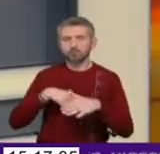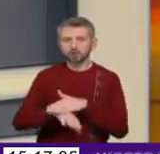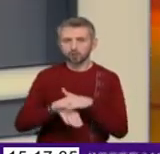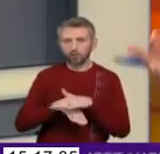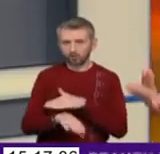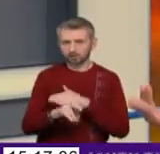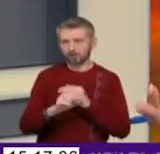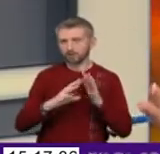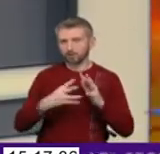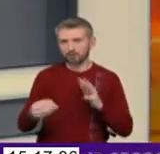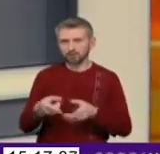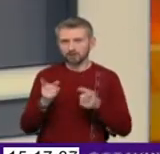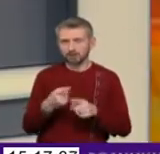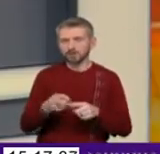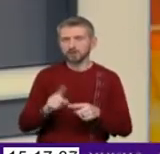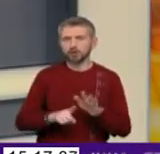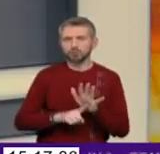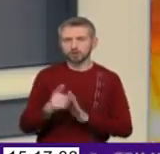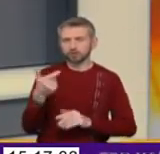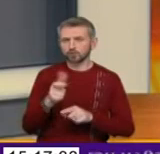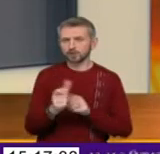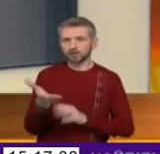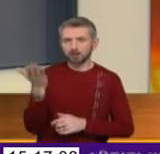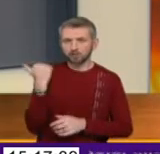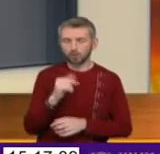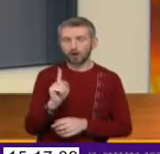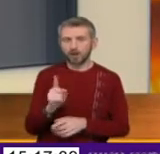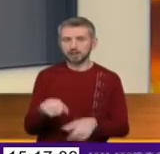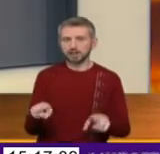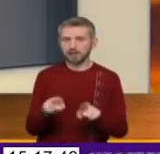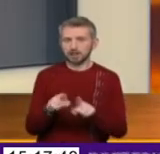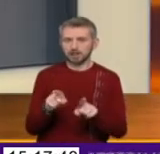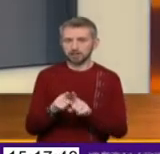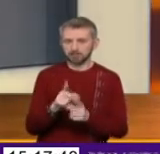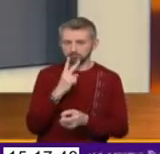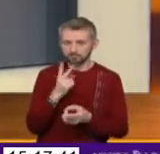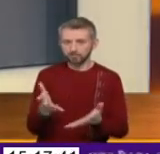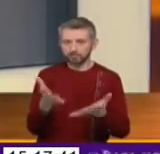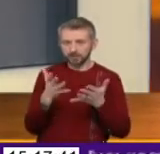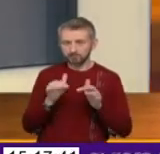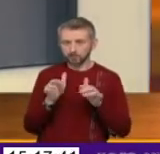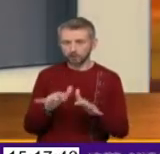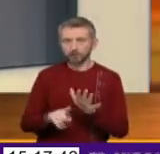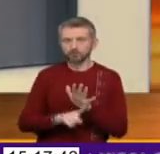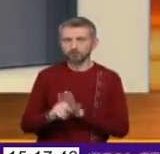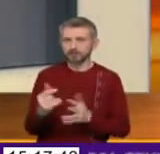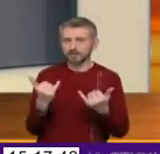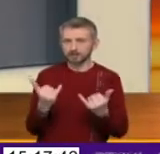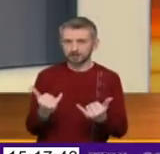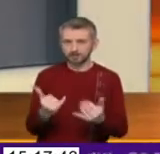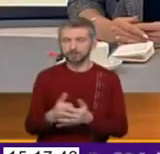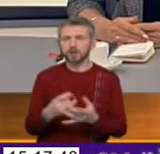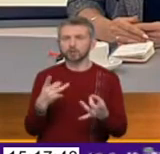Хоча насправді, скоріш за все, це розпочалося вже досить давно, але такі видимі кроки розпочалися саме зараз.